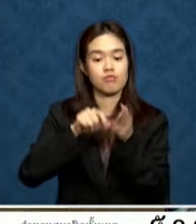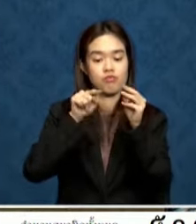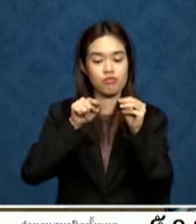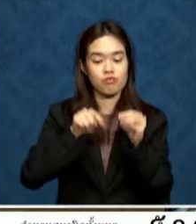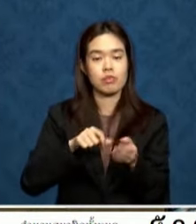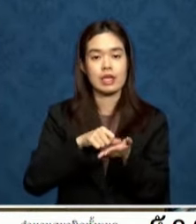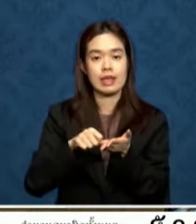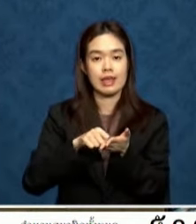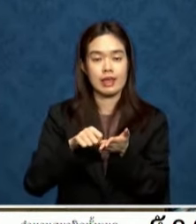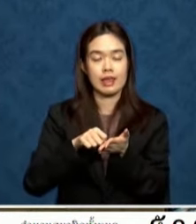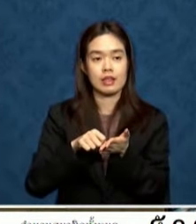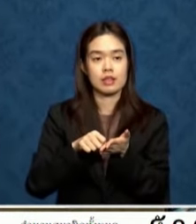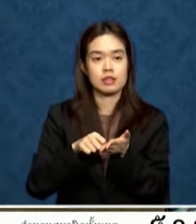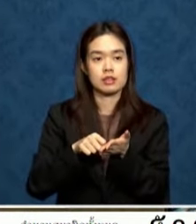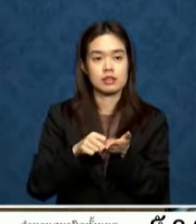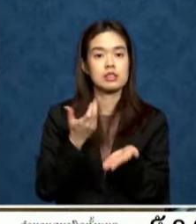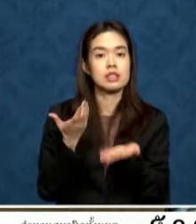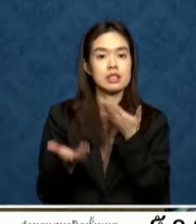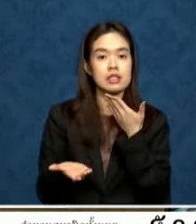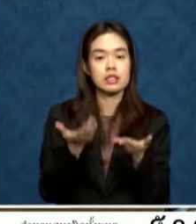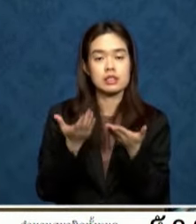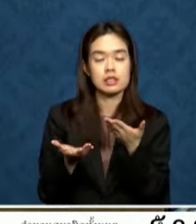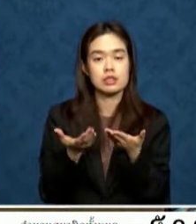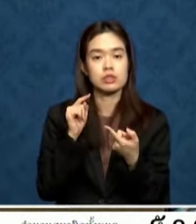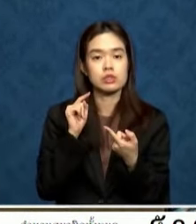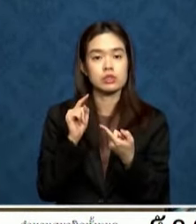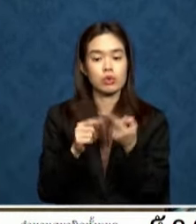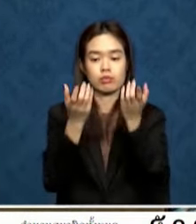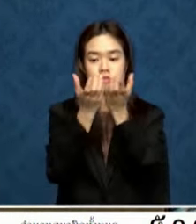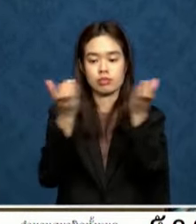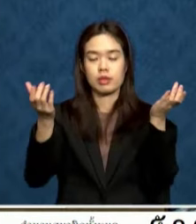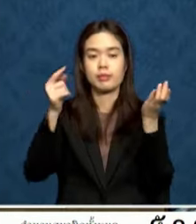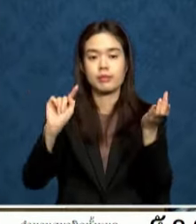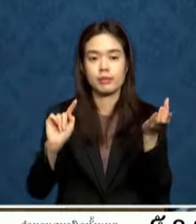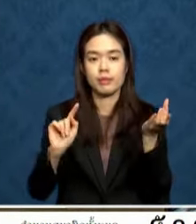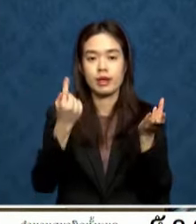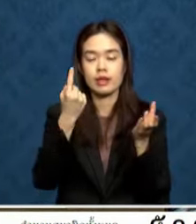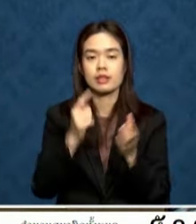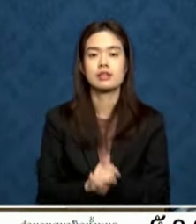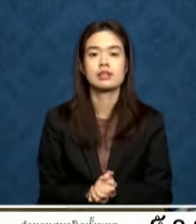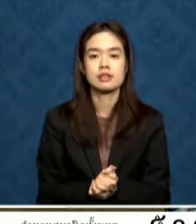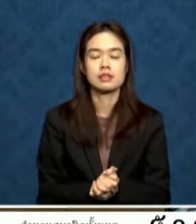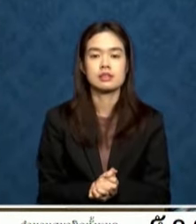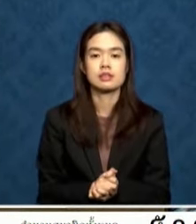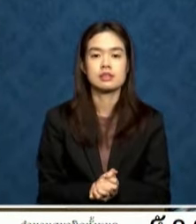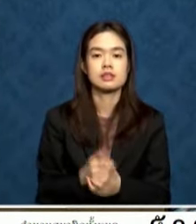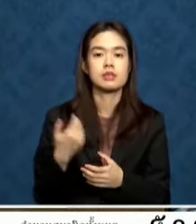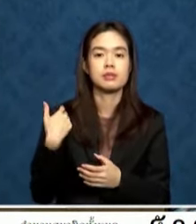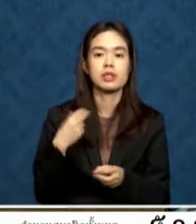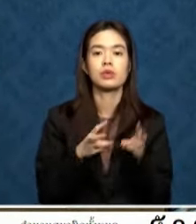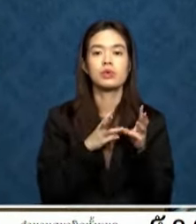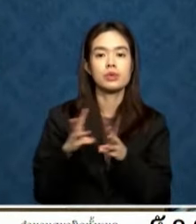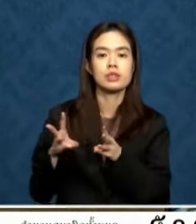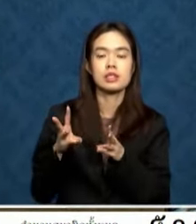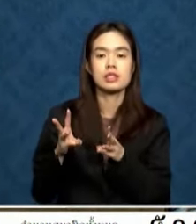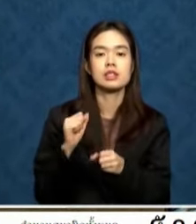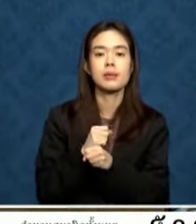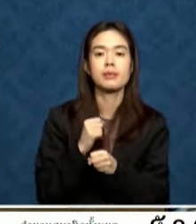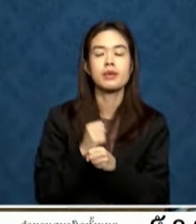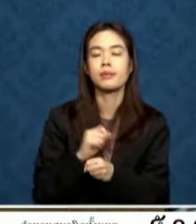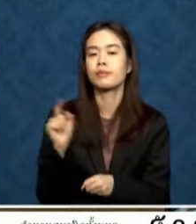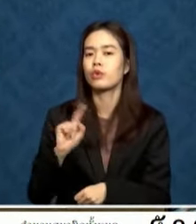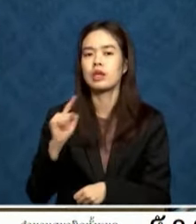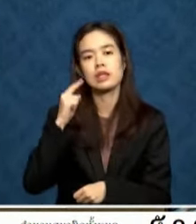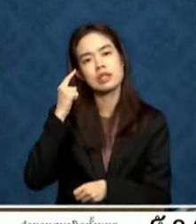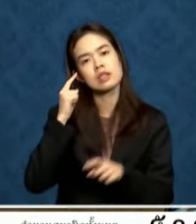หรือจะแก้รัฐธรรมนูญเพื่อให้เกิดการร่างรัฐธรรมนูญฉบับใหม่ทั้งฉบับจะใช้หลักเกณฑ์ที่แตกต่างไปได้หรือ